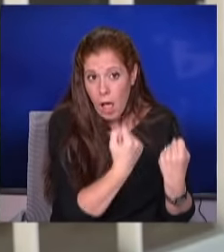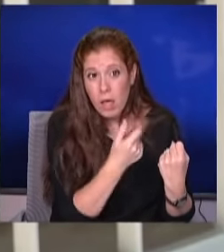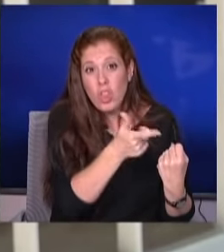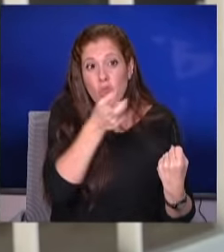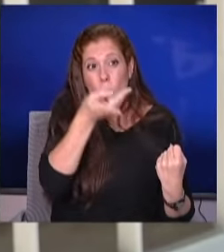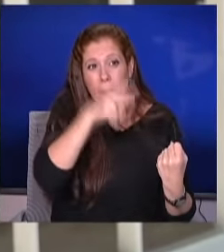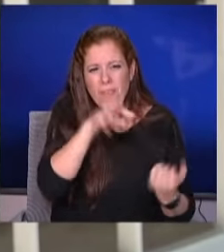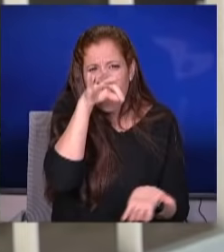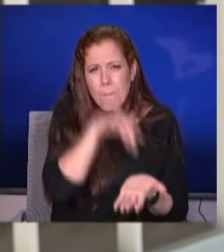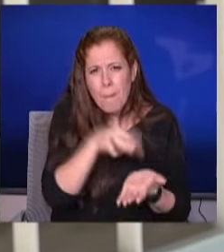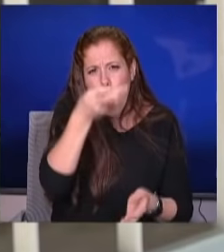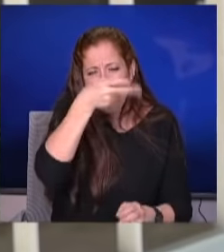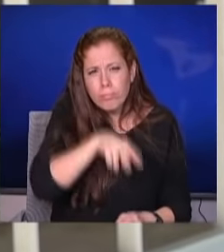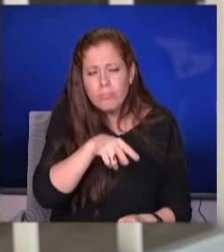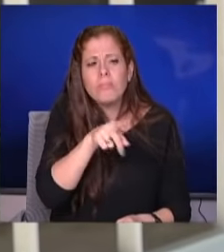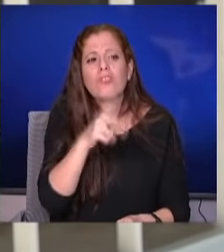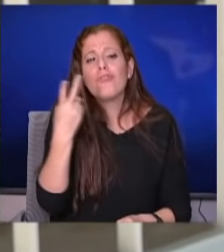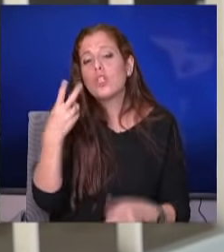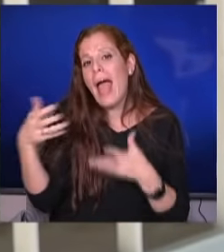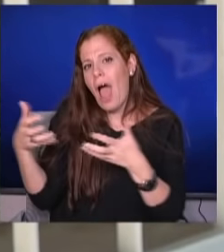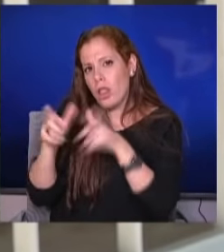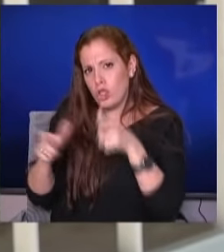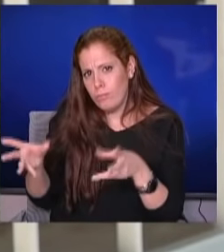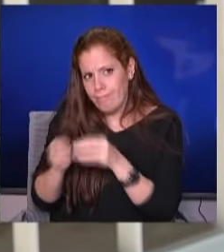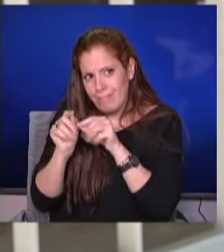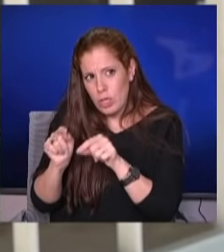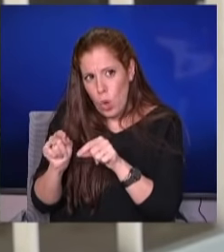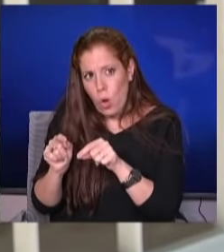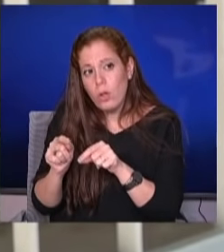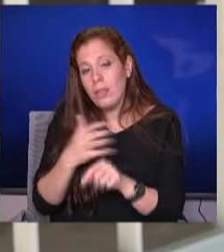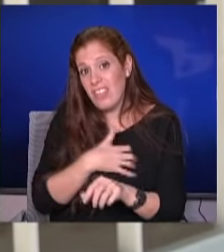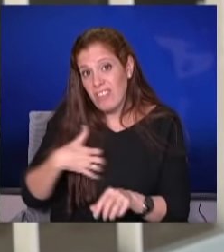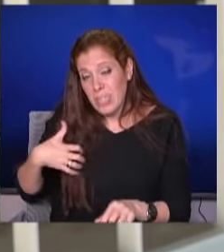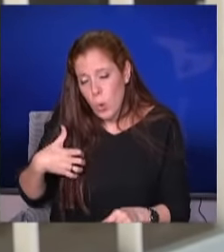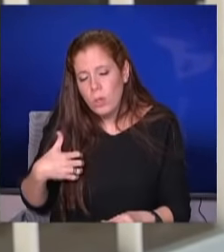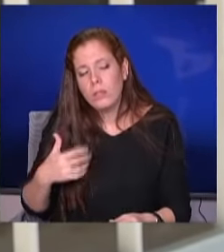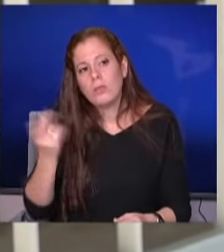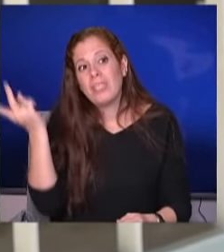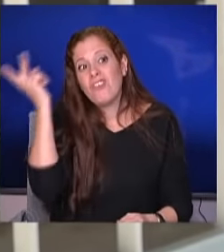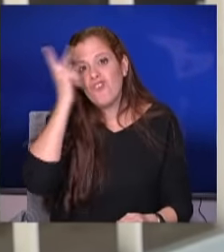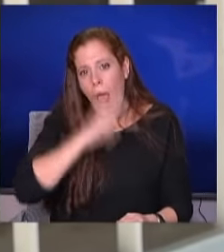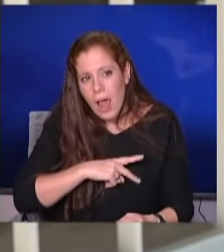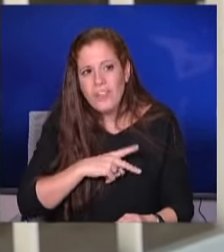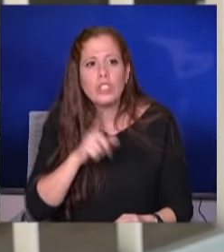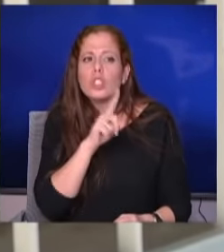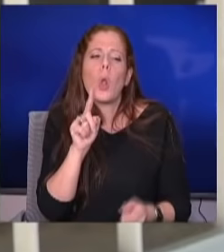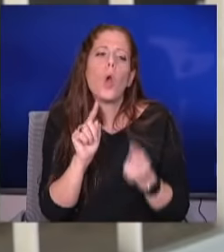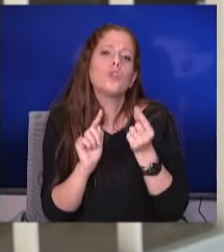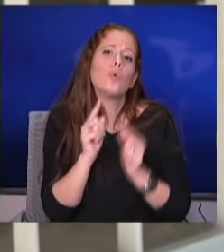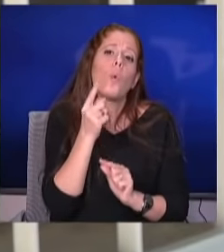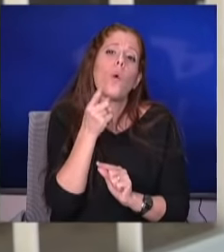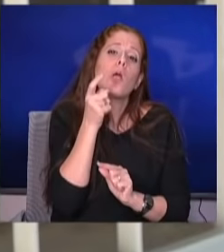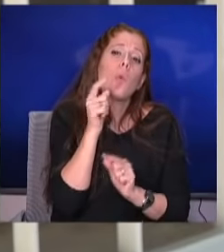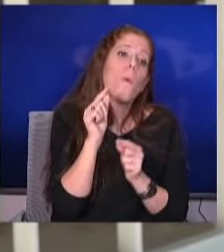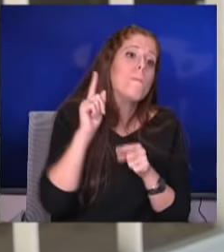במקום, והשני החבר'ה שהיו איתו בעצם נפצעו, כלומר, אפשר להבין מכך שזה לא איזשהו כדור טועה